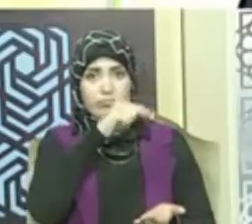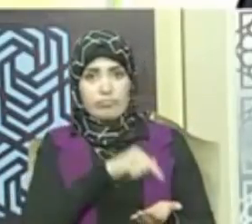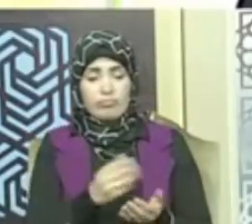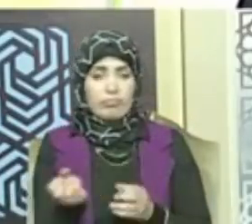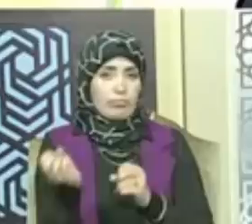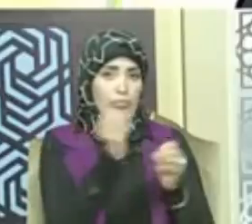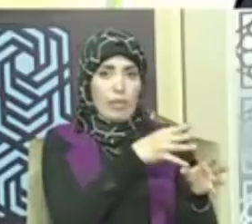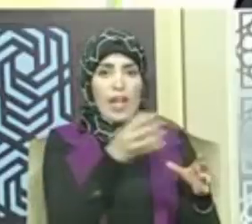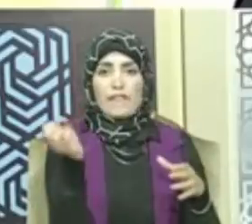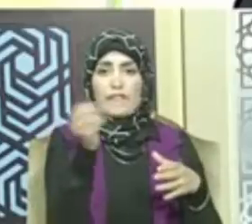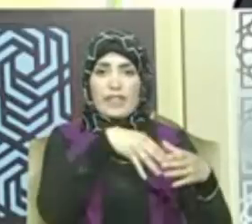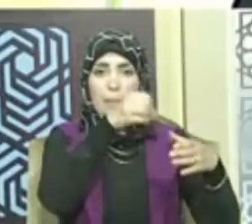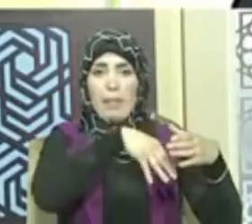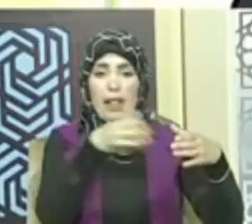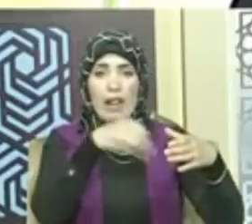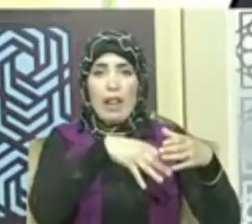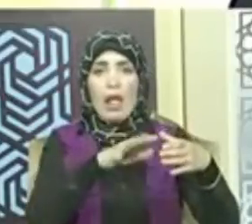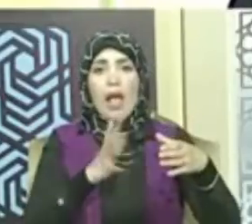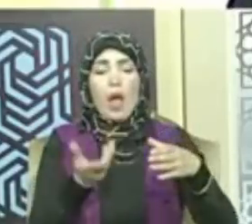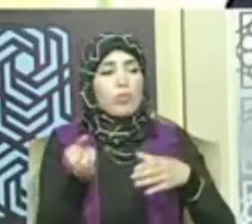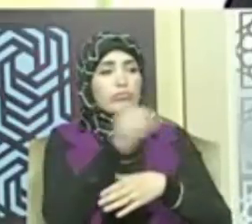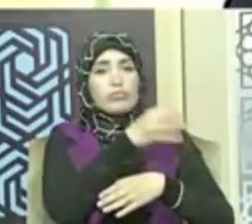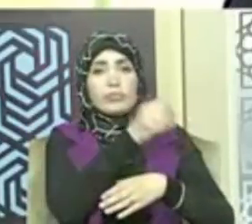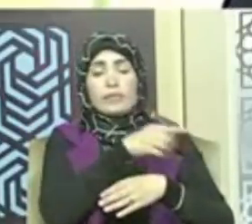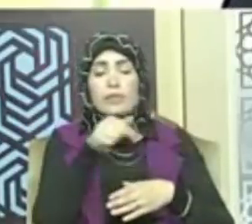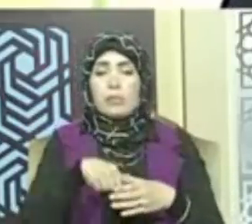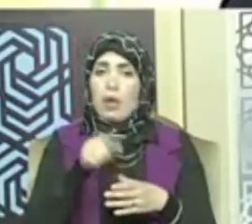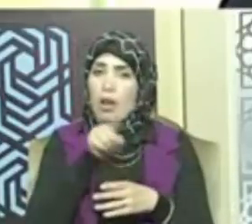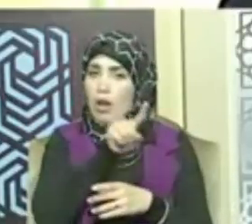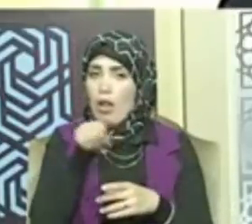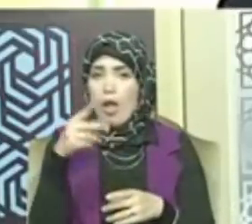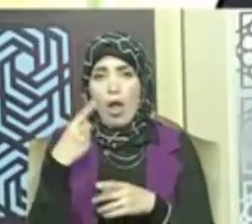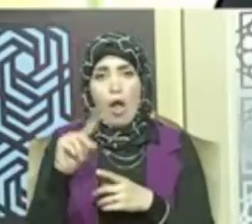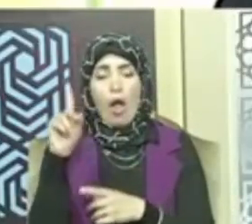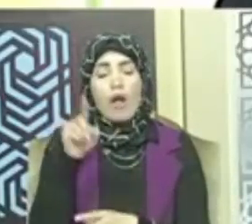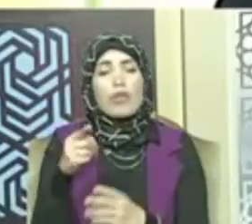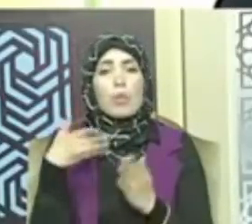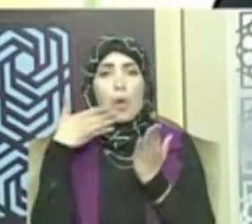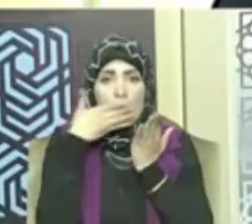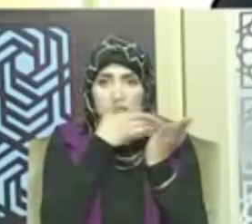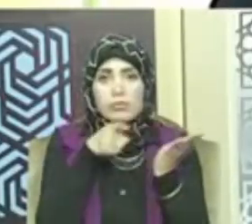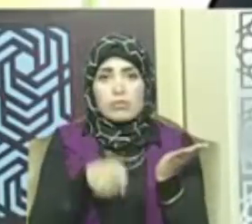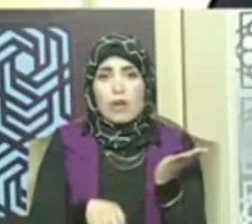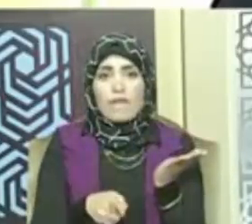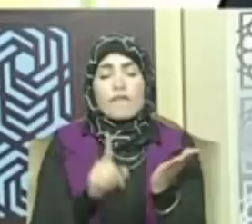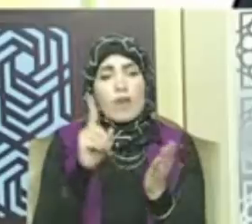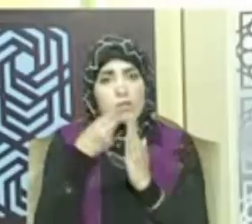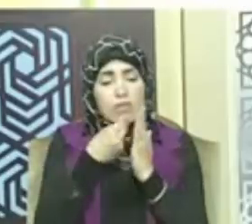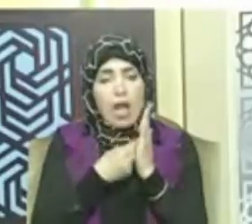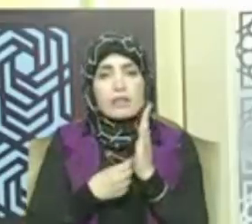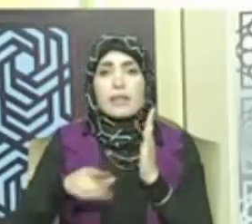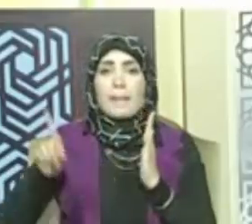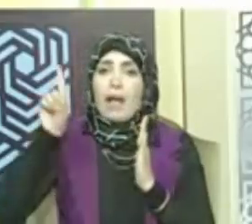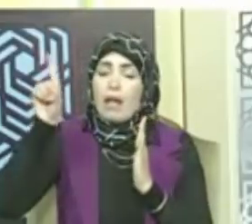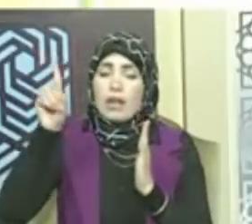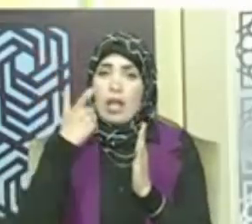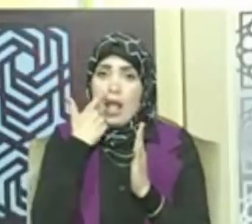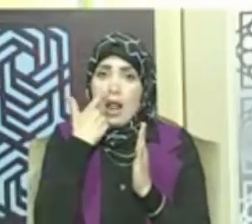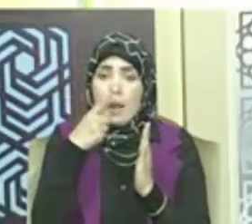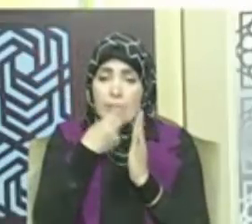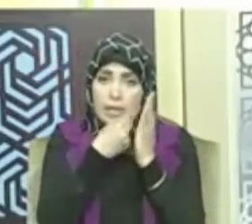سلة المهملات أو نحوها. هذا عين الإسراف، ستحاسب على